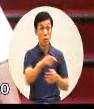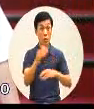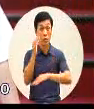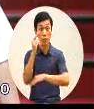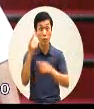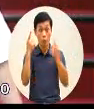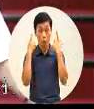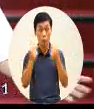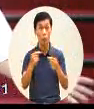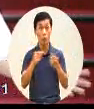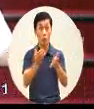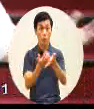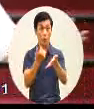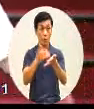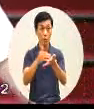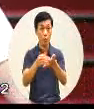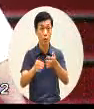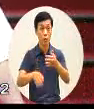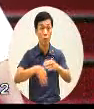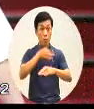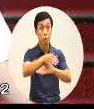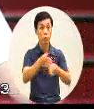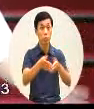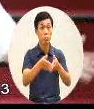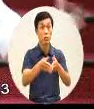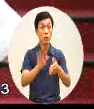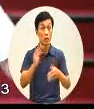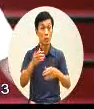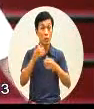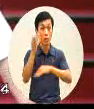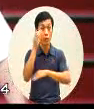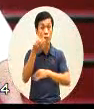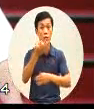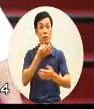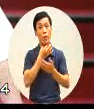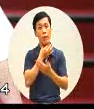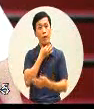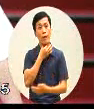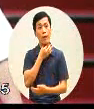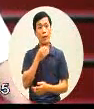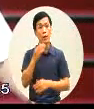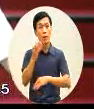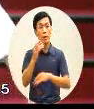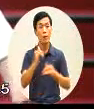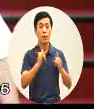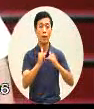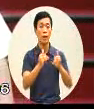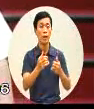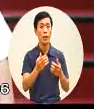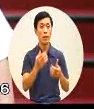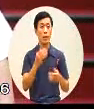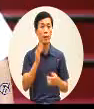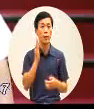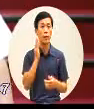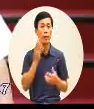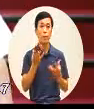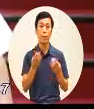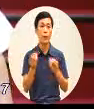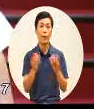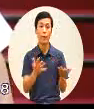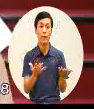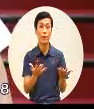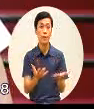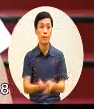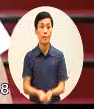征收的，因为政府一句话无钱，啊，百姓嘛冤呐，百姓嘛冤呐，结果看到白